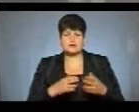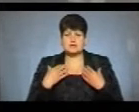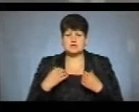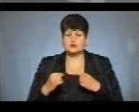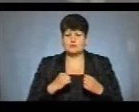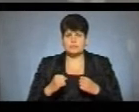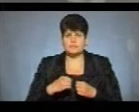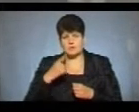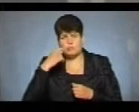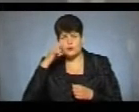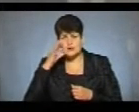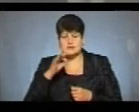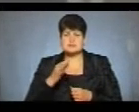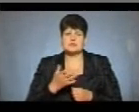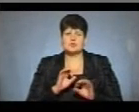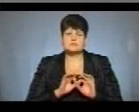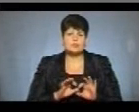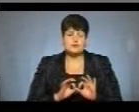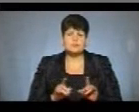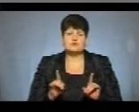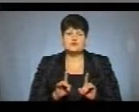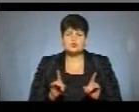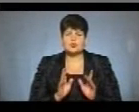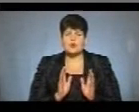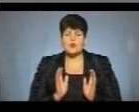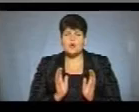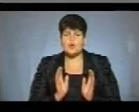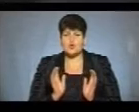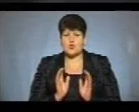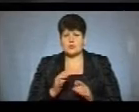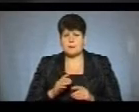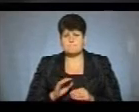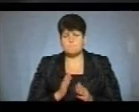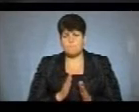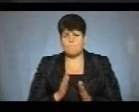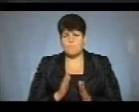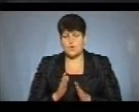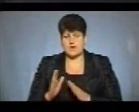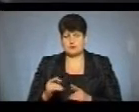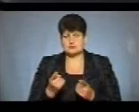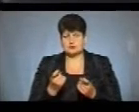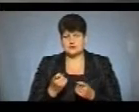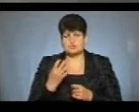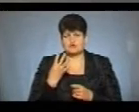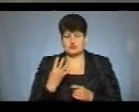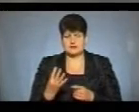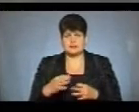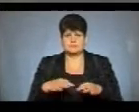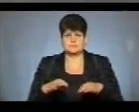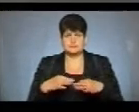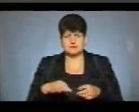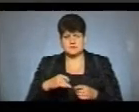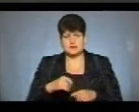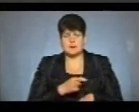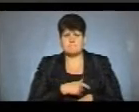поліції в Тернопільській області Олег Сороковий розповів, що до охорони порядку залучили 4 екіпажі патрульної поліції. Тут, як ми